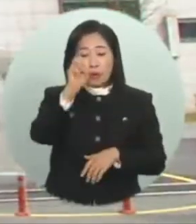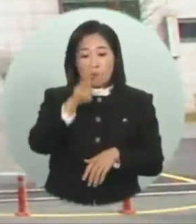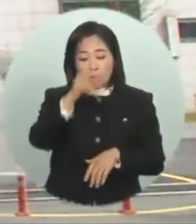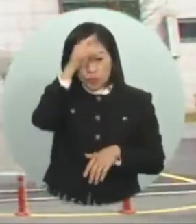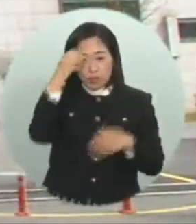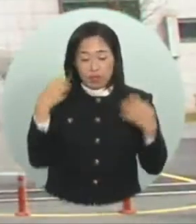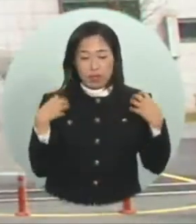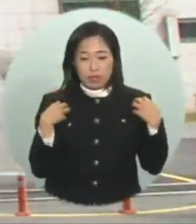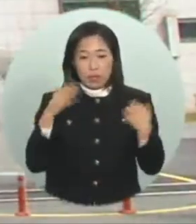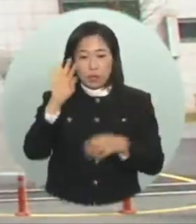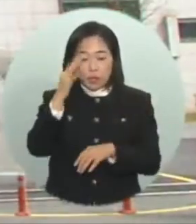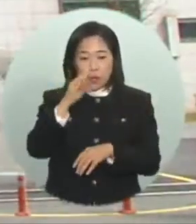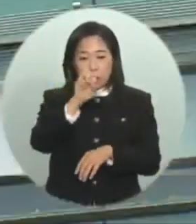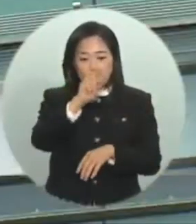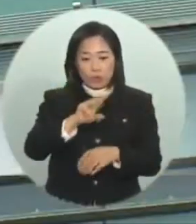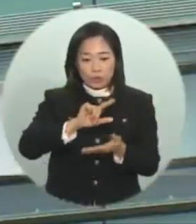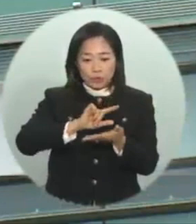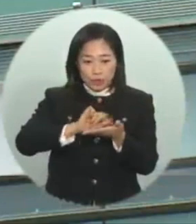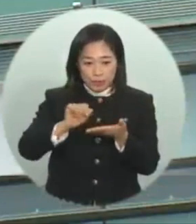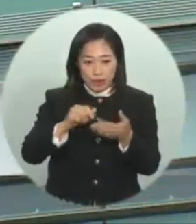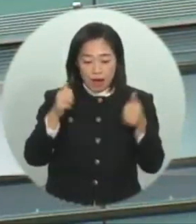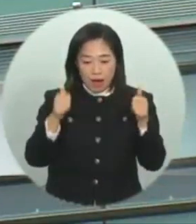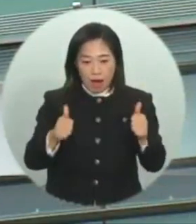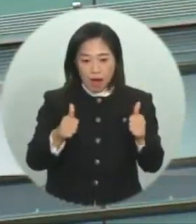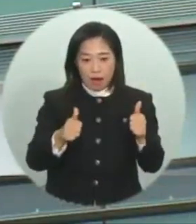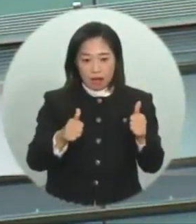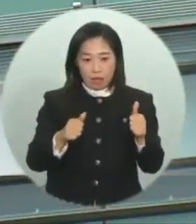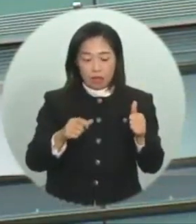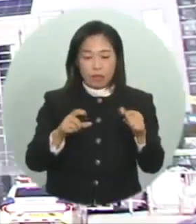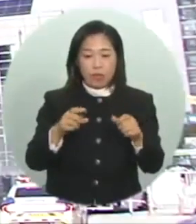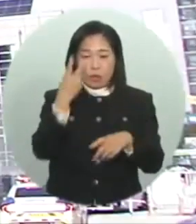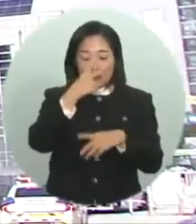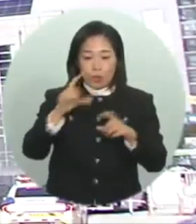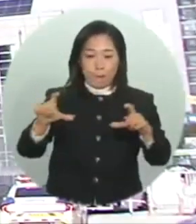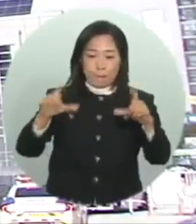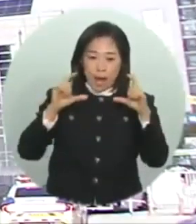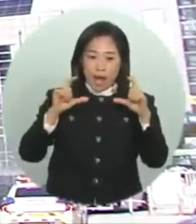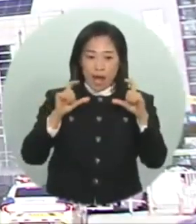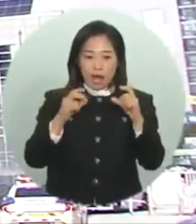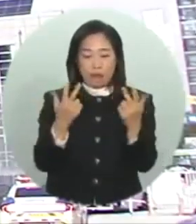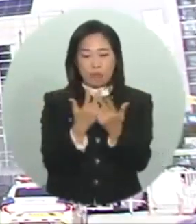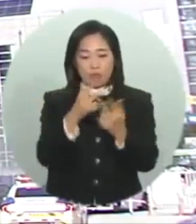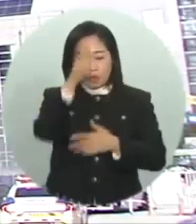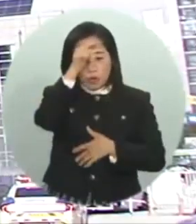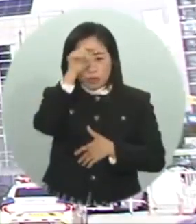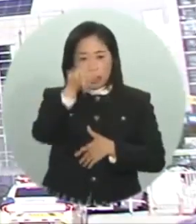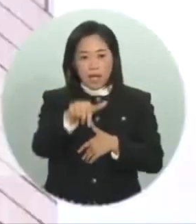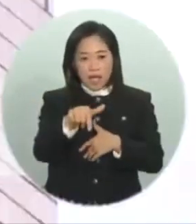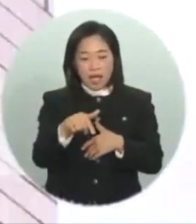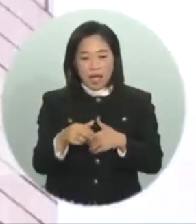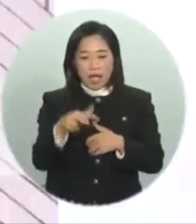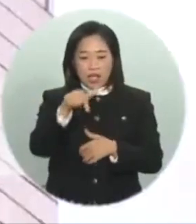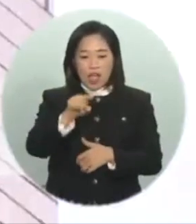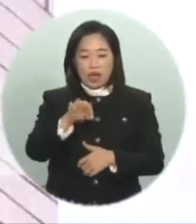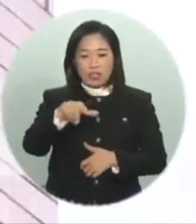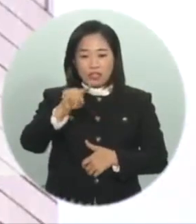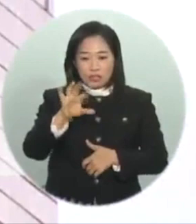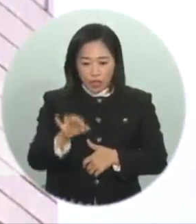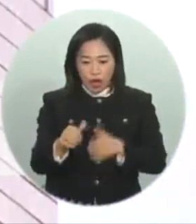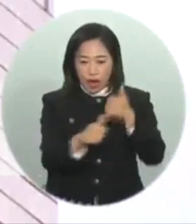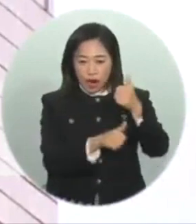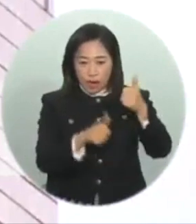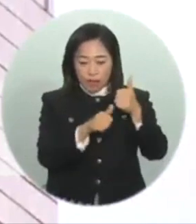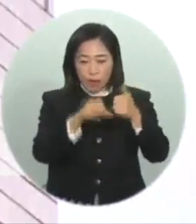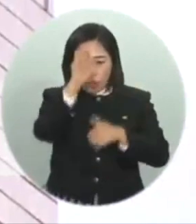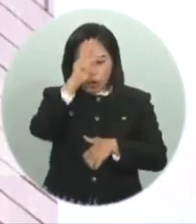경찰청은 최근 광주 지검으로부터 수사 개시 통보를 받은 광주 북부경찰서 소속 경정급 간부와